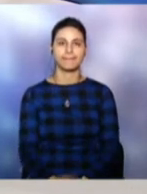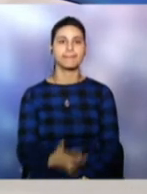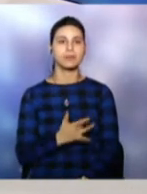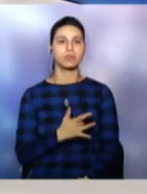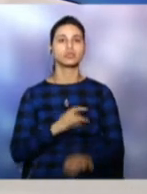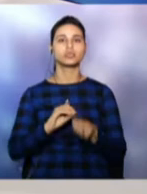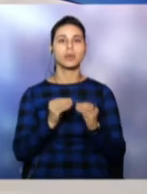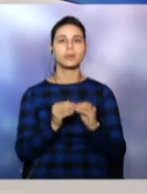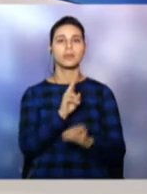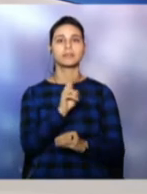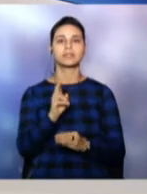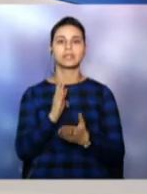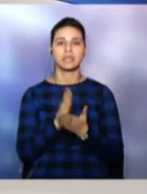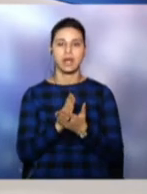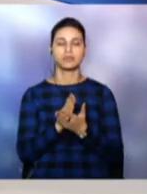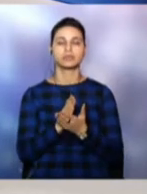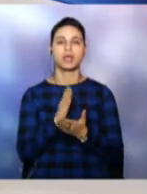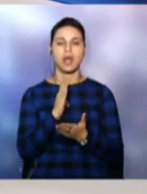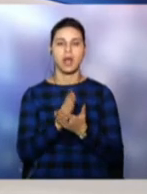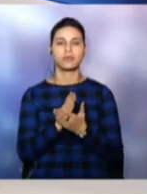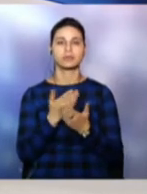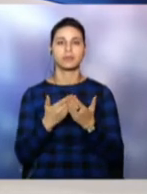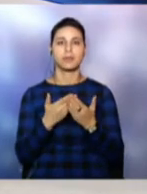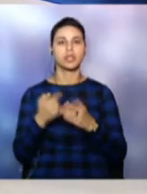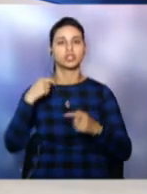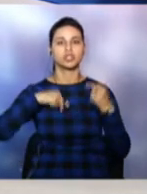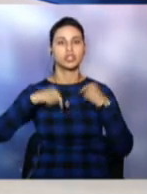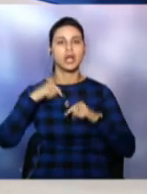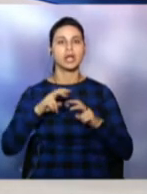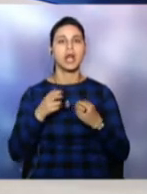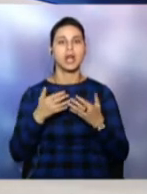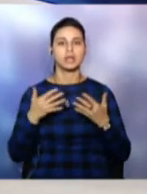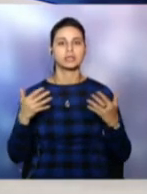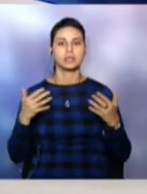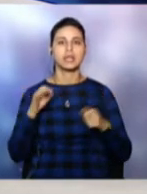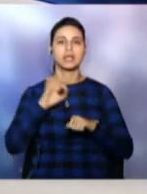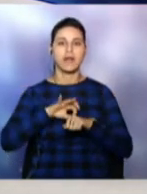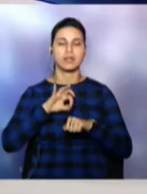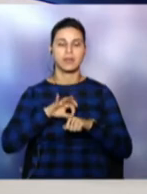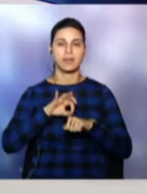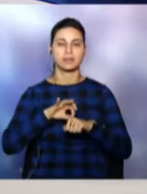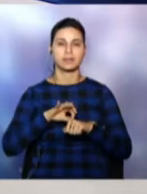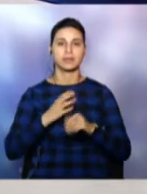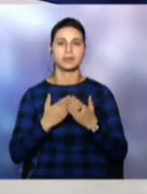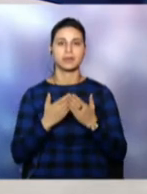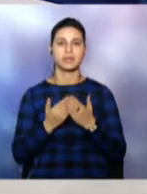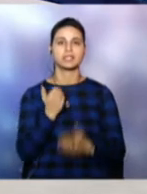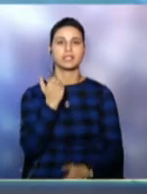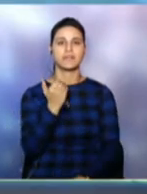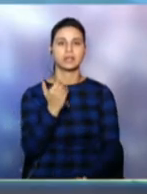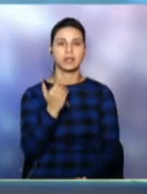კარდიოვასკულური დაავადებები აქვთ, აქვთ შინაგანი ორგანოების დაავადებები. აი